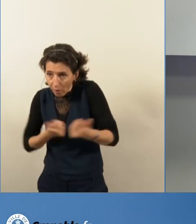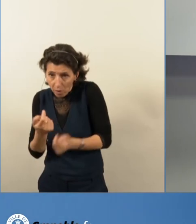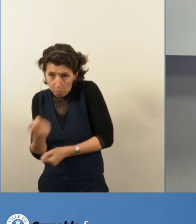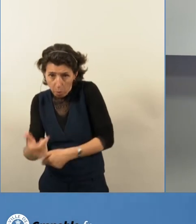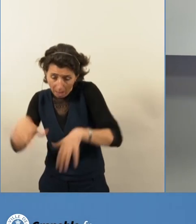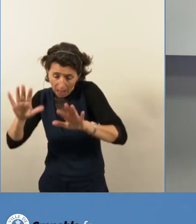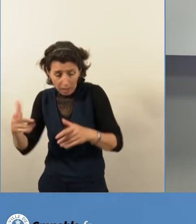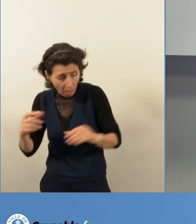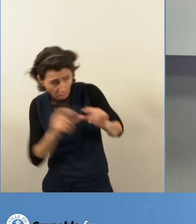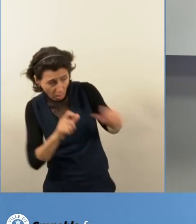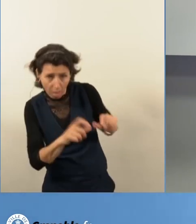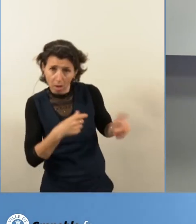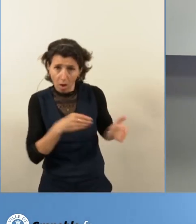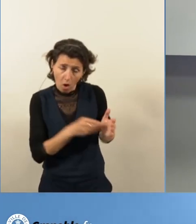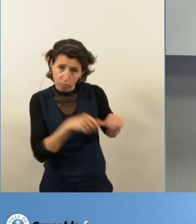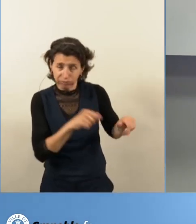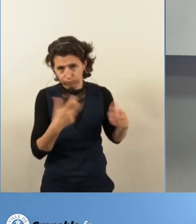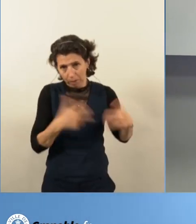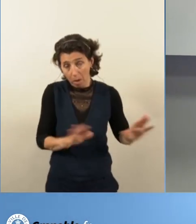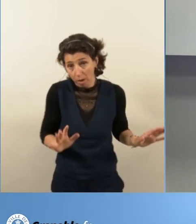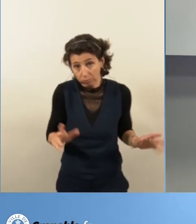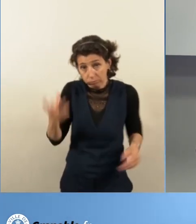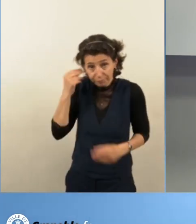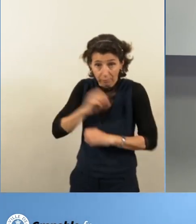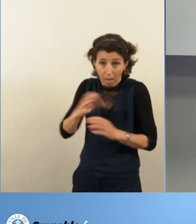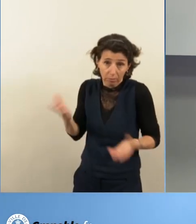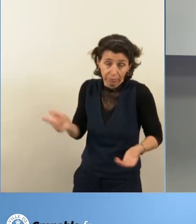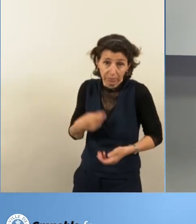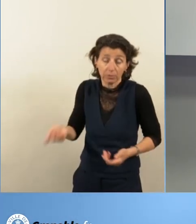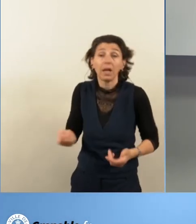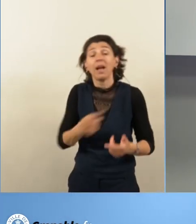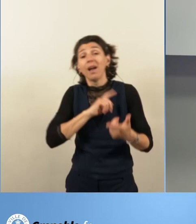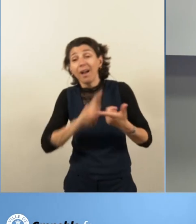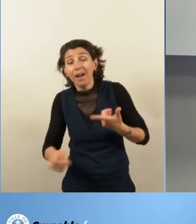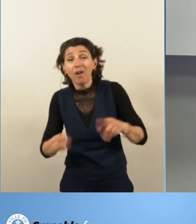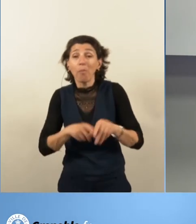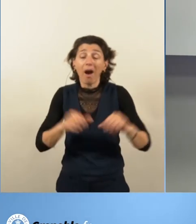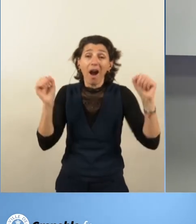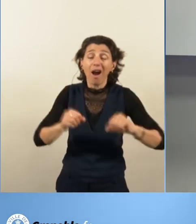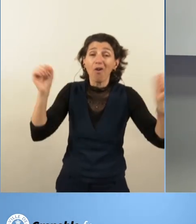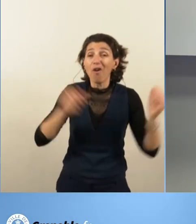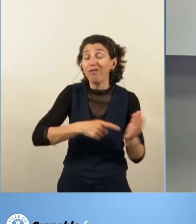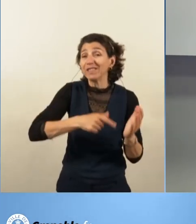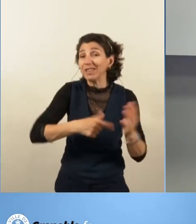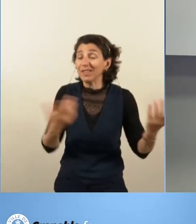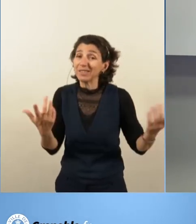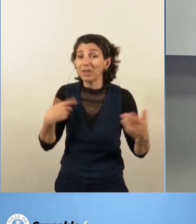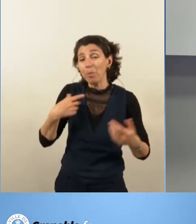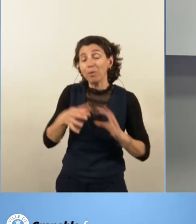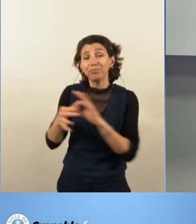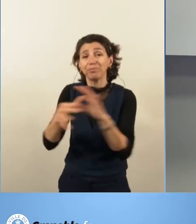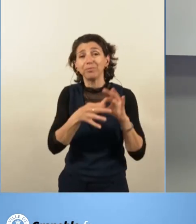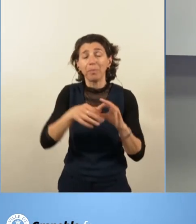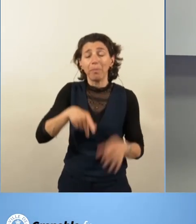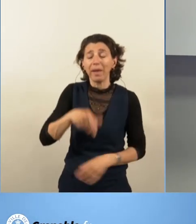elle pouvait s'exercer par le pacte de fiscal et financier de solidarité de pffs